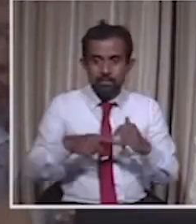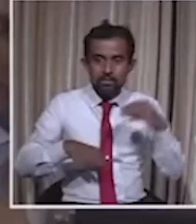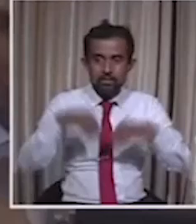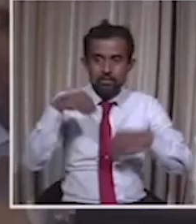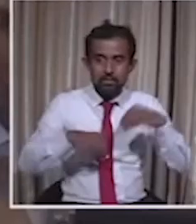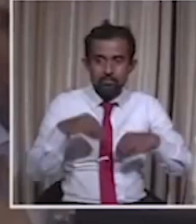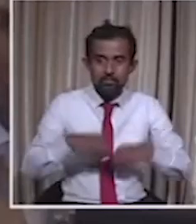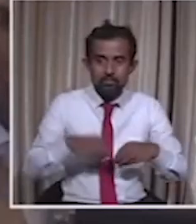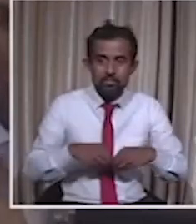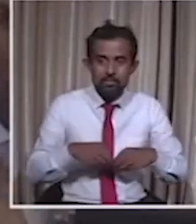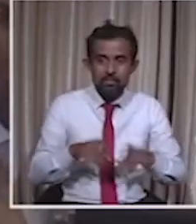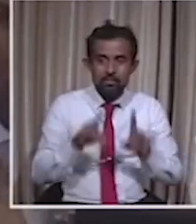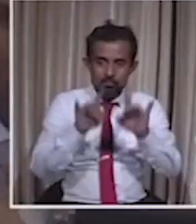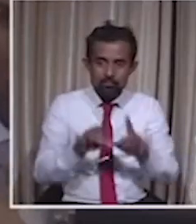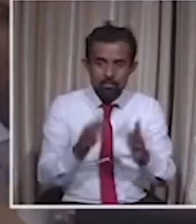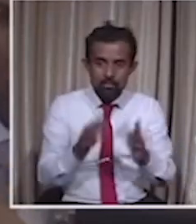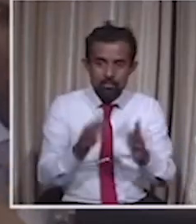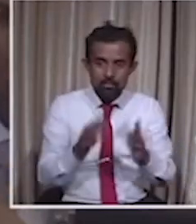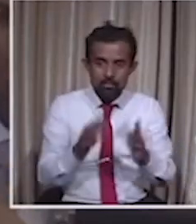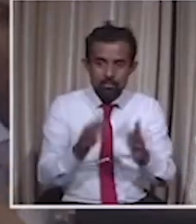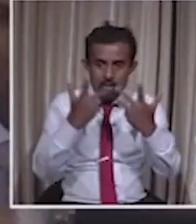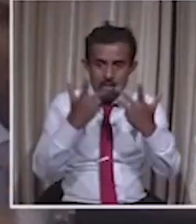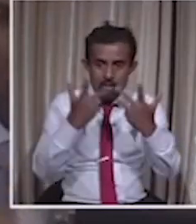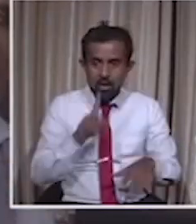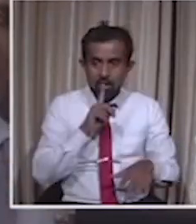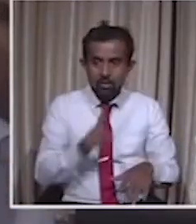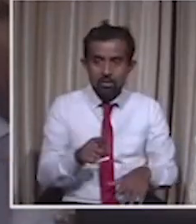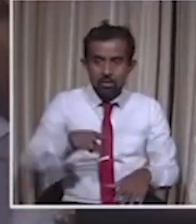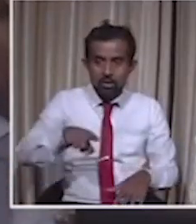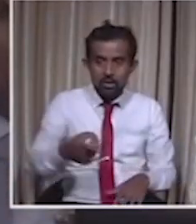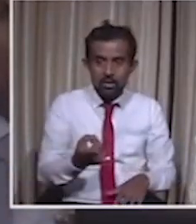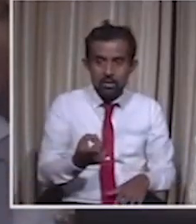හැටි. මේකේ හැටියට ගණන් හදලා අන්තිමට කියනවා